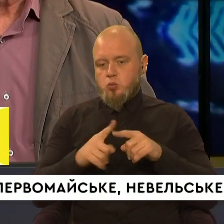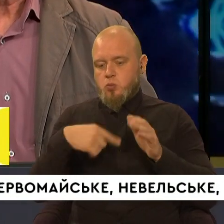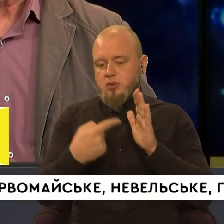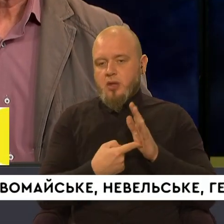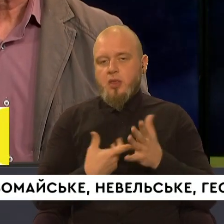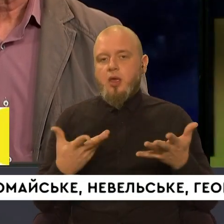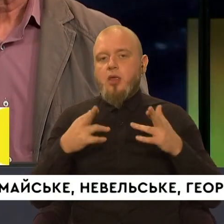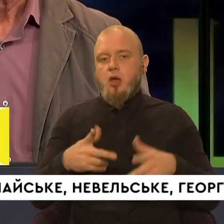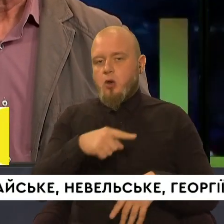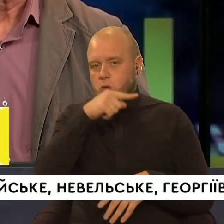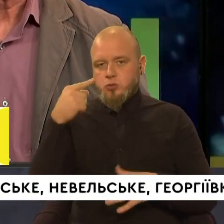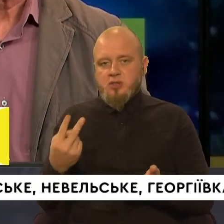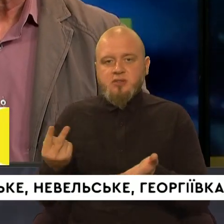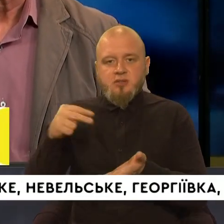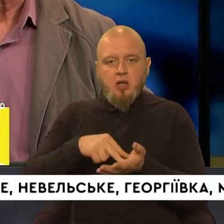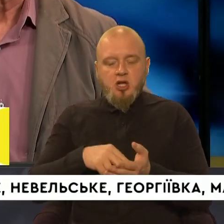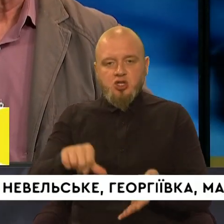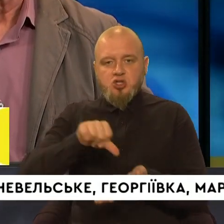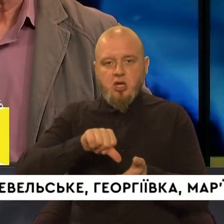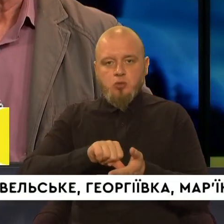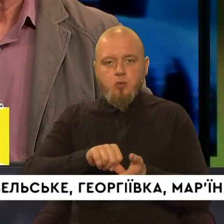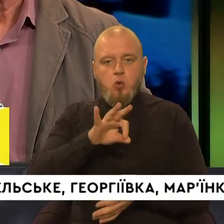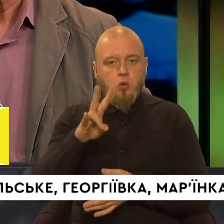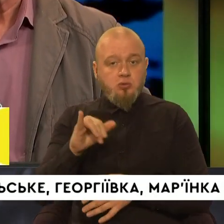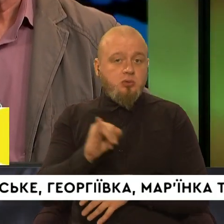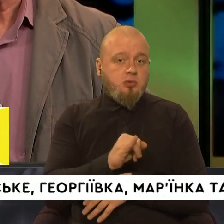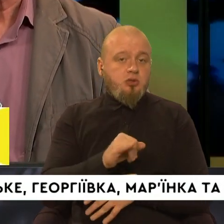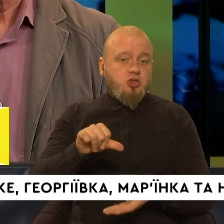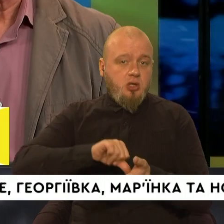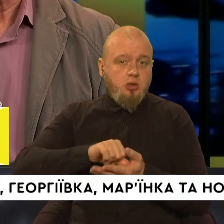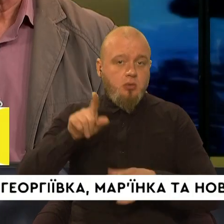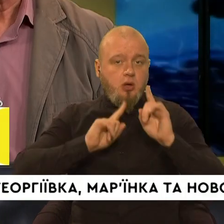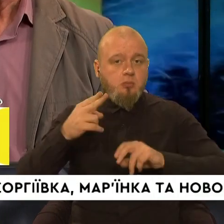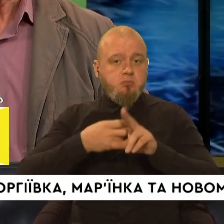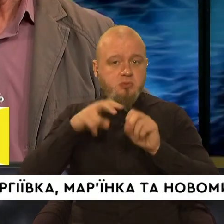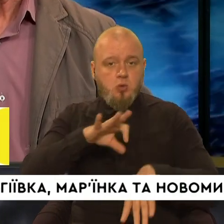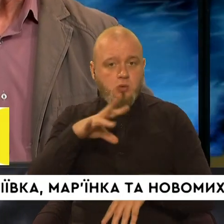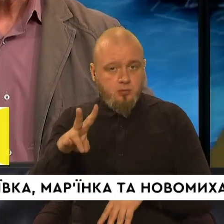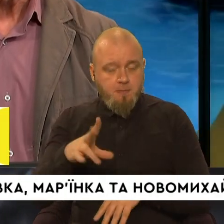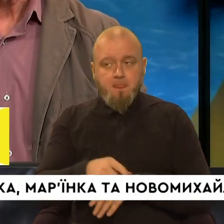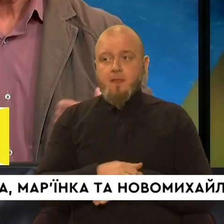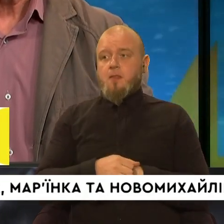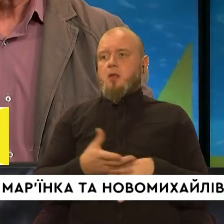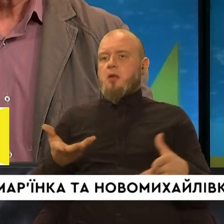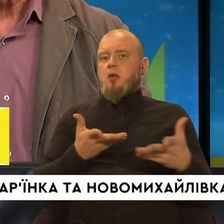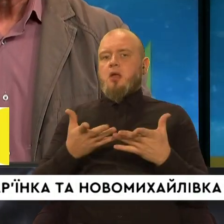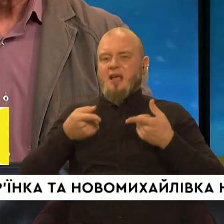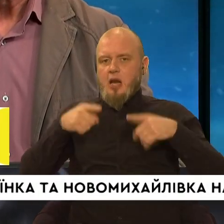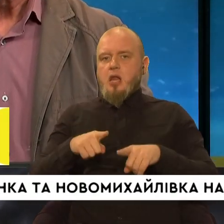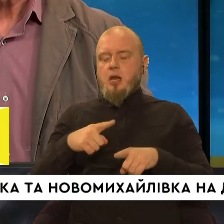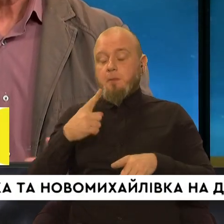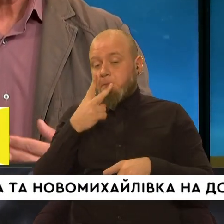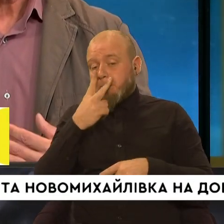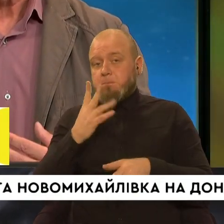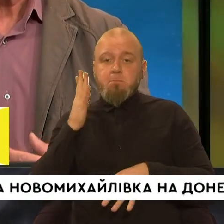питання, як Росія стала членом ООН і членом Радбезу ООН. Які реальні